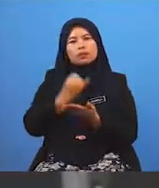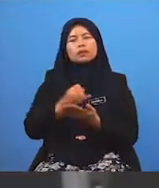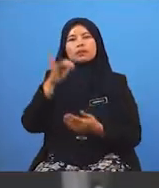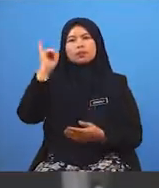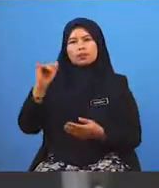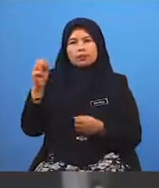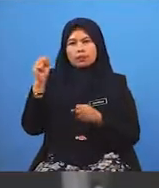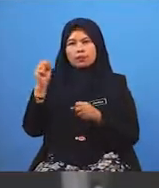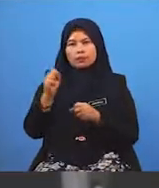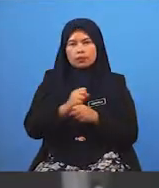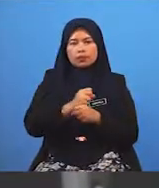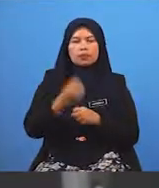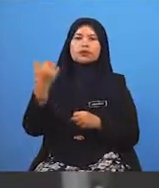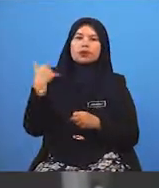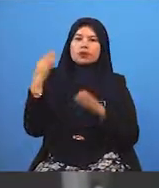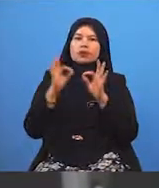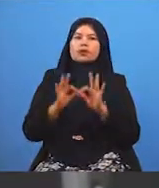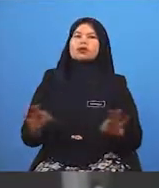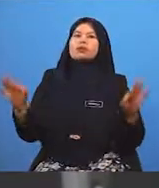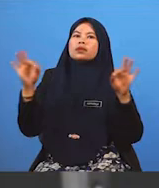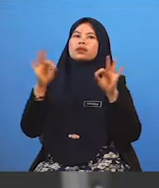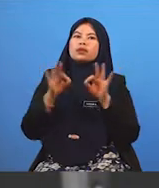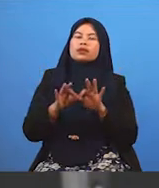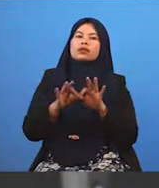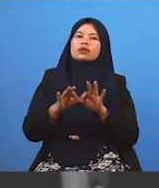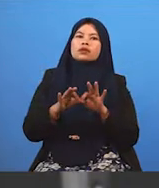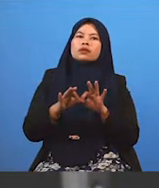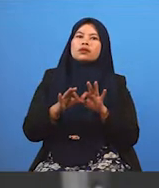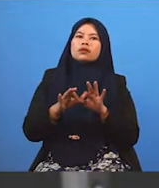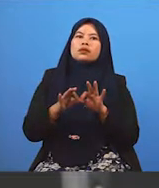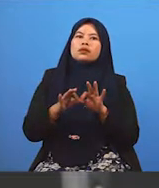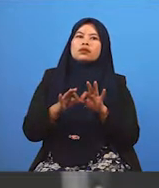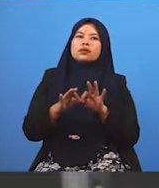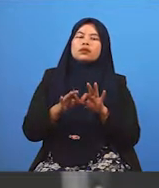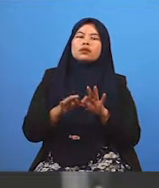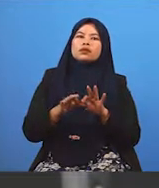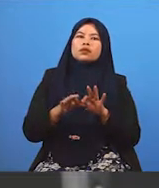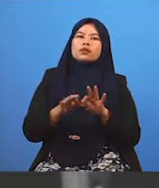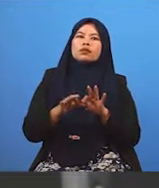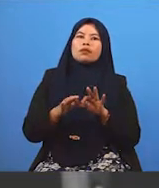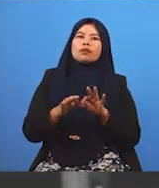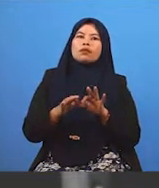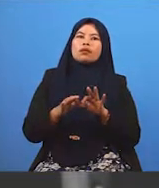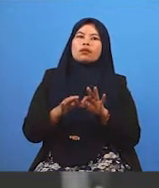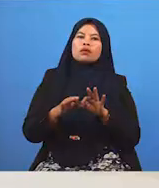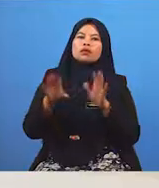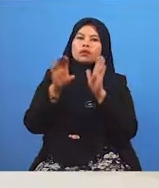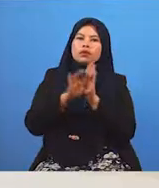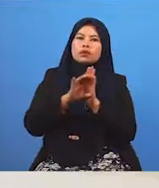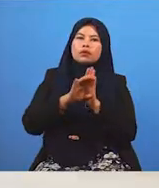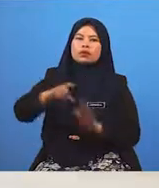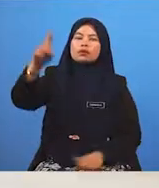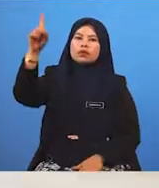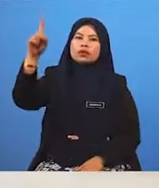mempunyai kepentingan tertentu. Antaranya ialah, yang pertama, iman yang sempurna